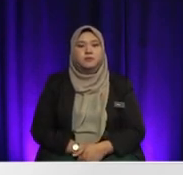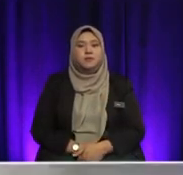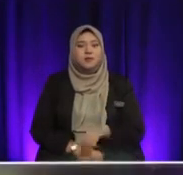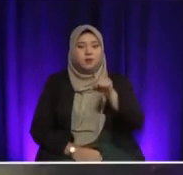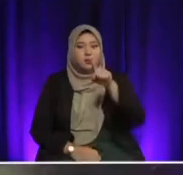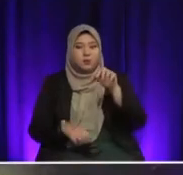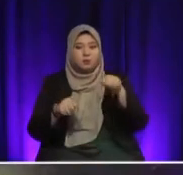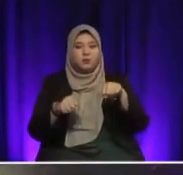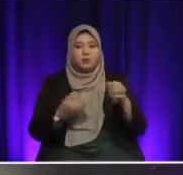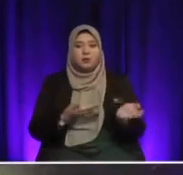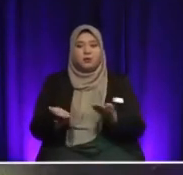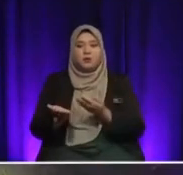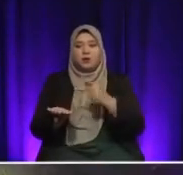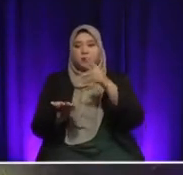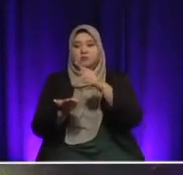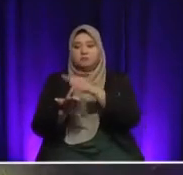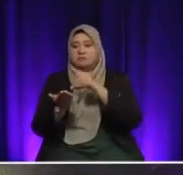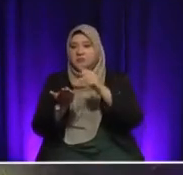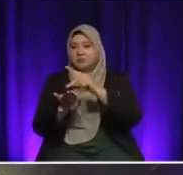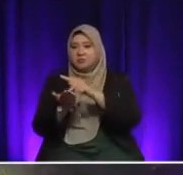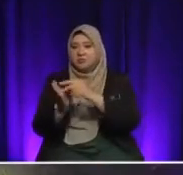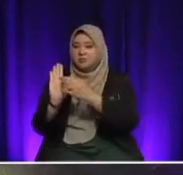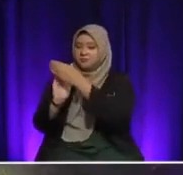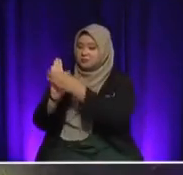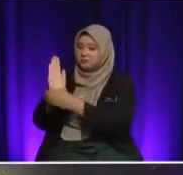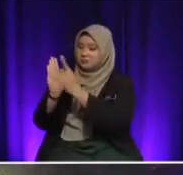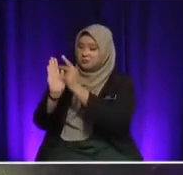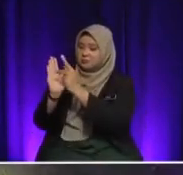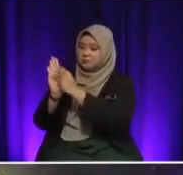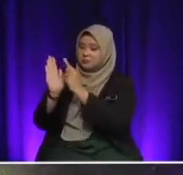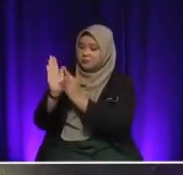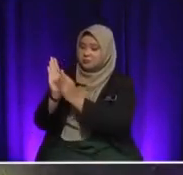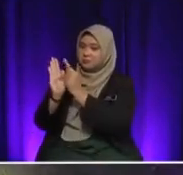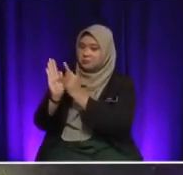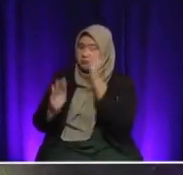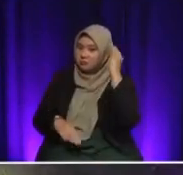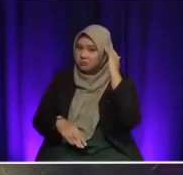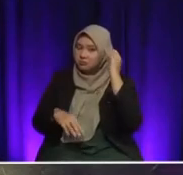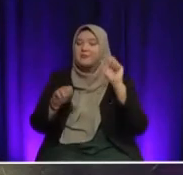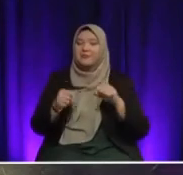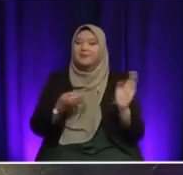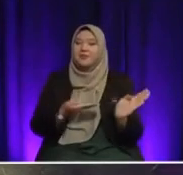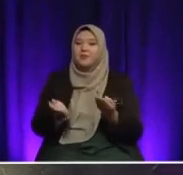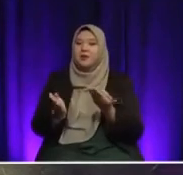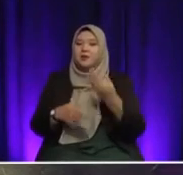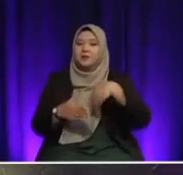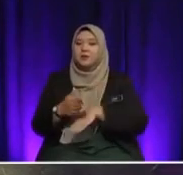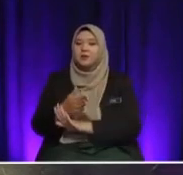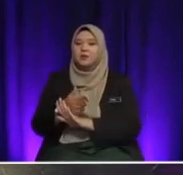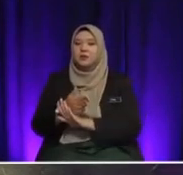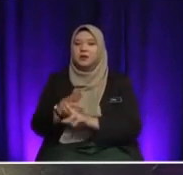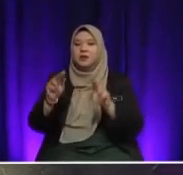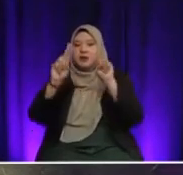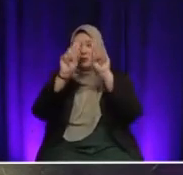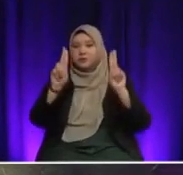dibawa. Jadi kalkulator, pensel warna, semua kena bawa. Jadi saya percaya mereka dah ada jawapannya. Ada yang nak kongsikan?